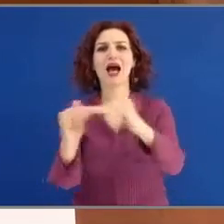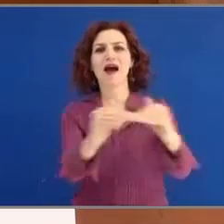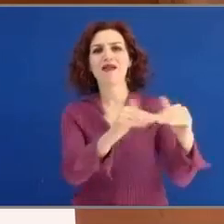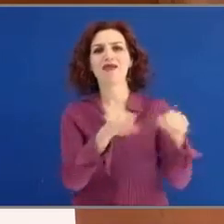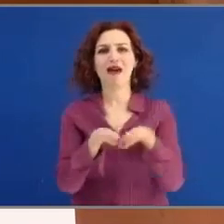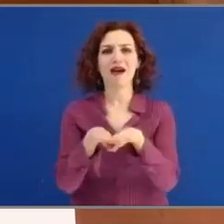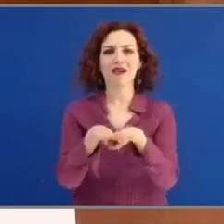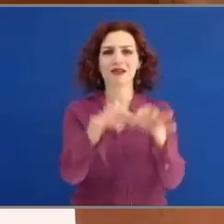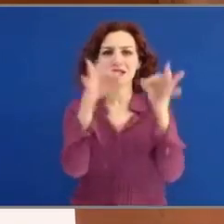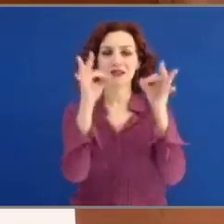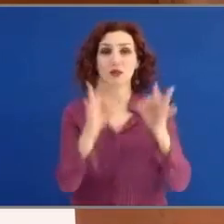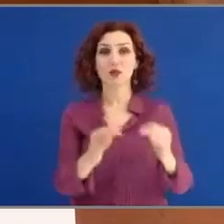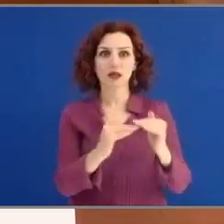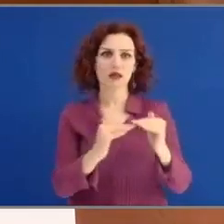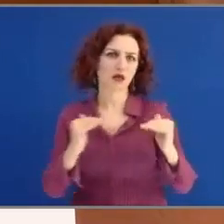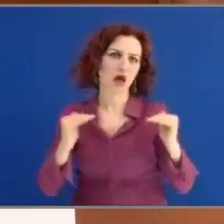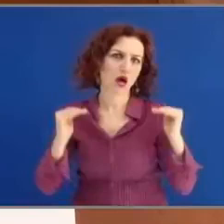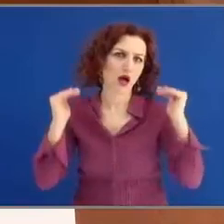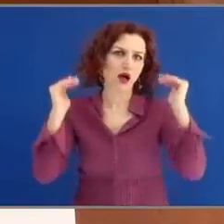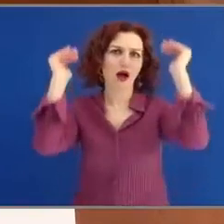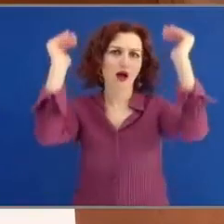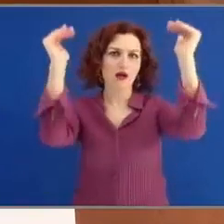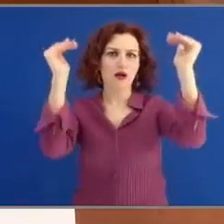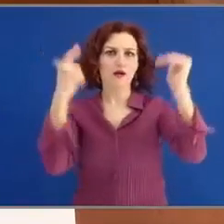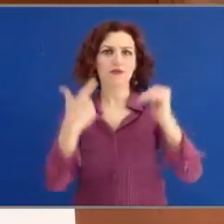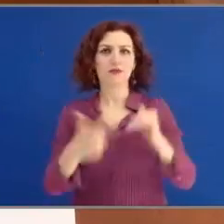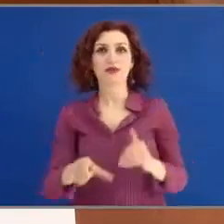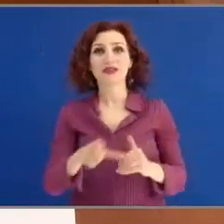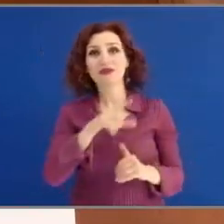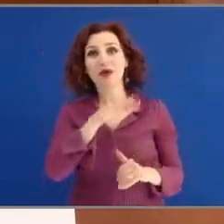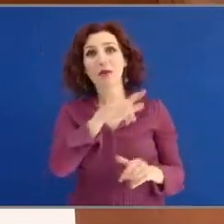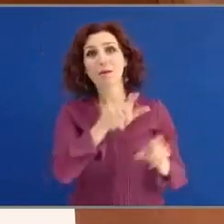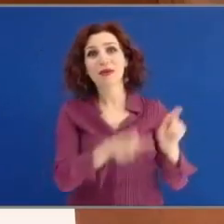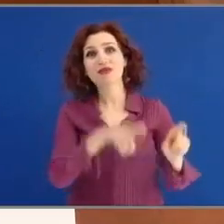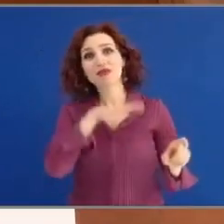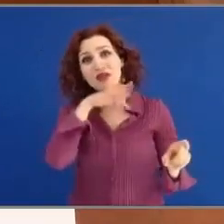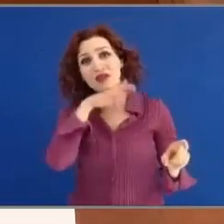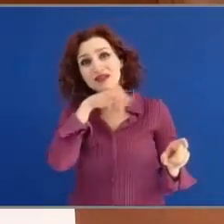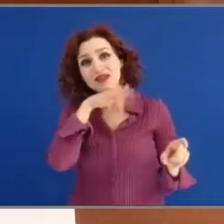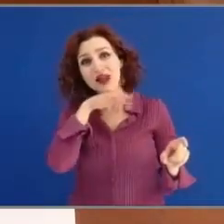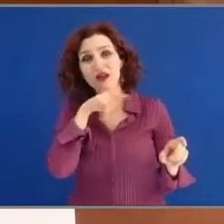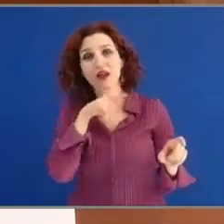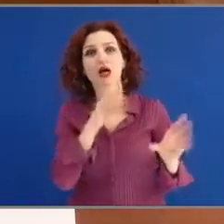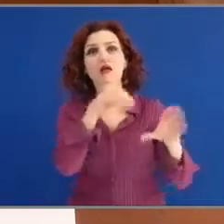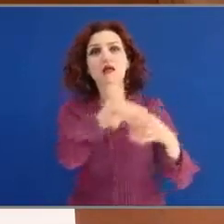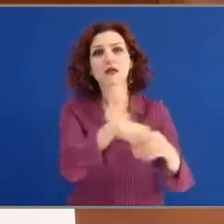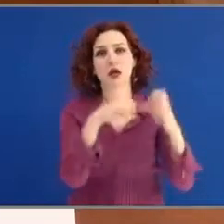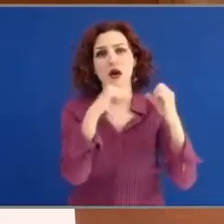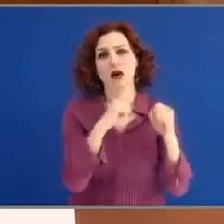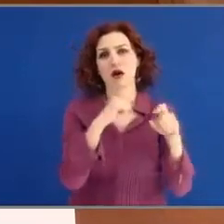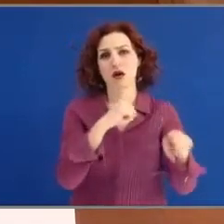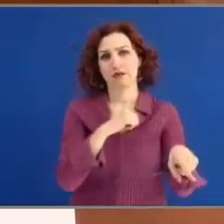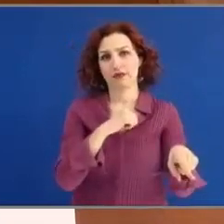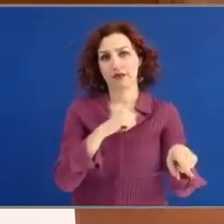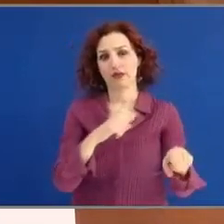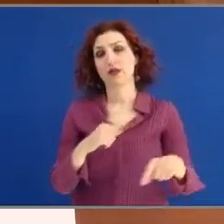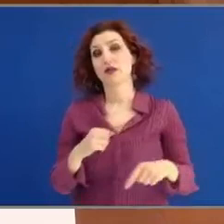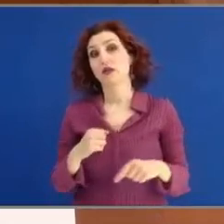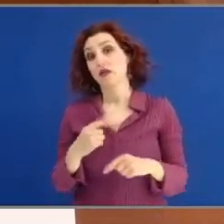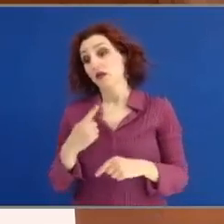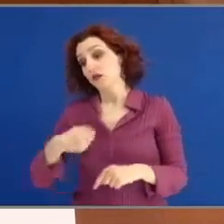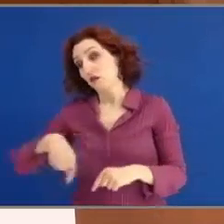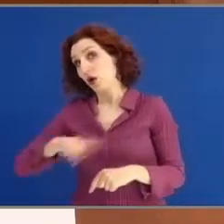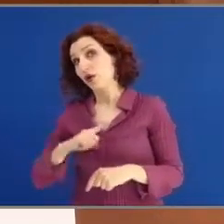luoghi dove, ripeto, la popolazione anziana spesso risiede. E provvedimenti come quello che noi crediamo sia